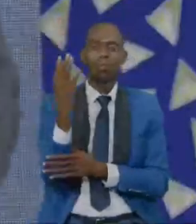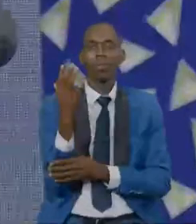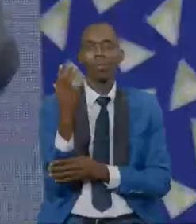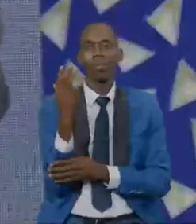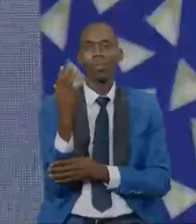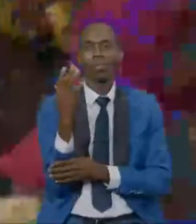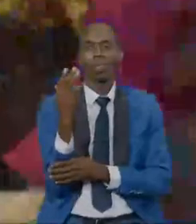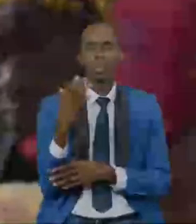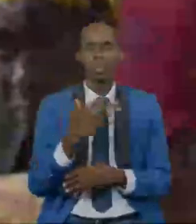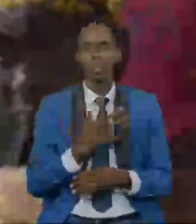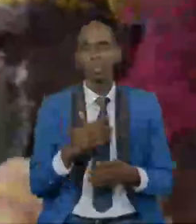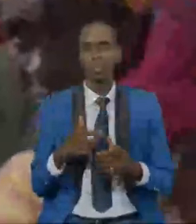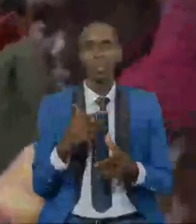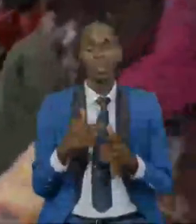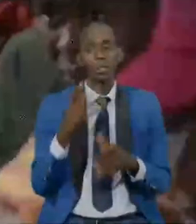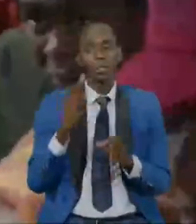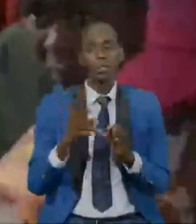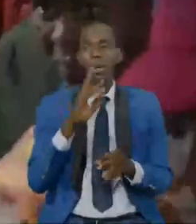là-bas.